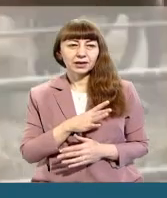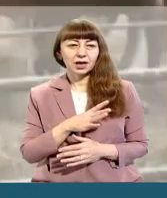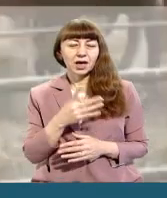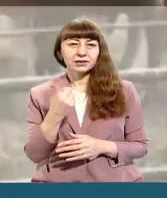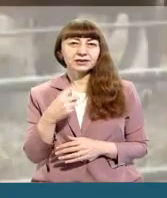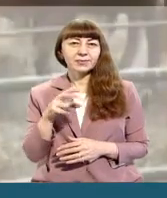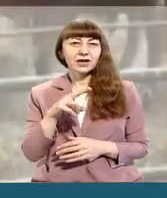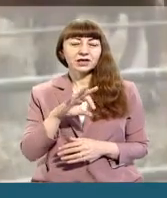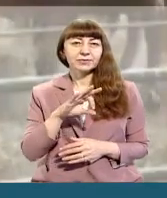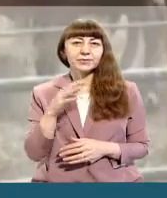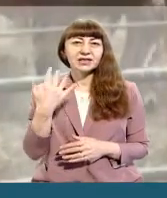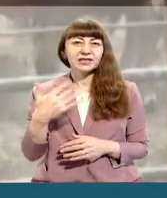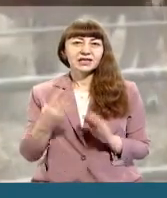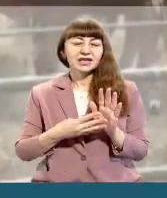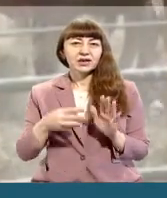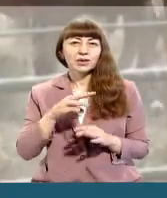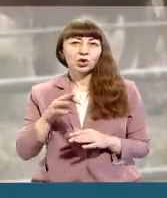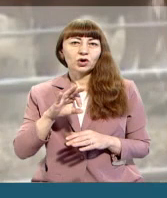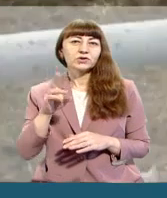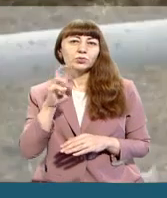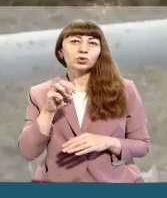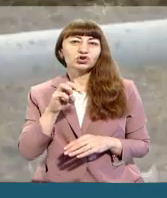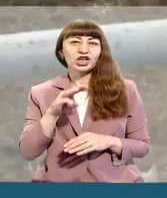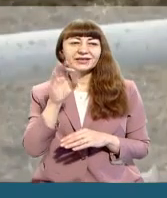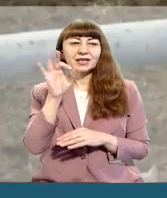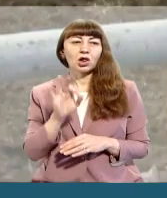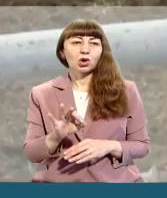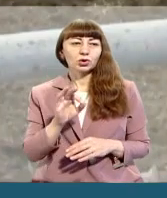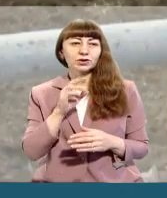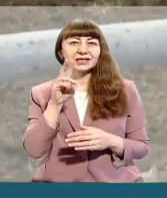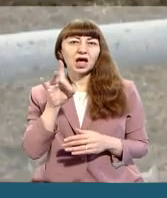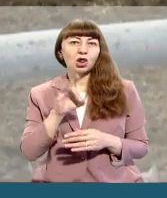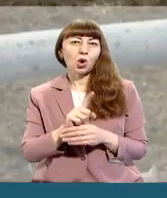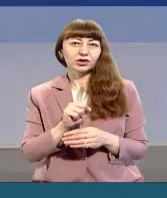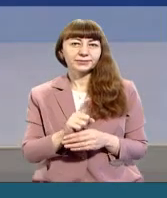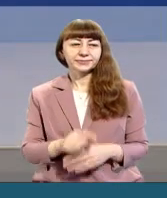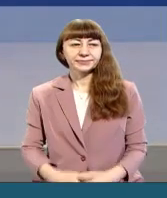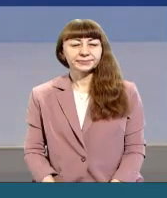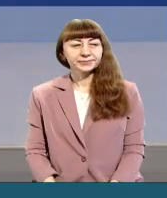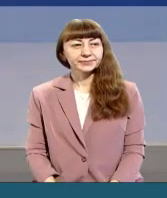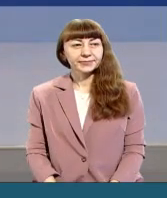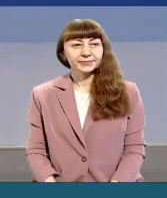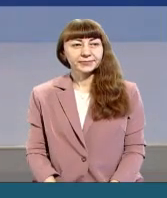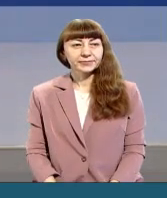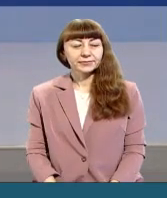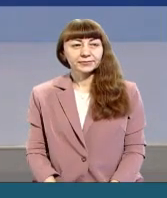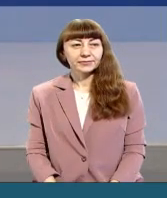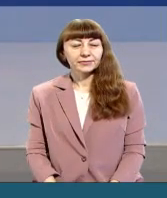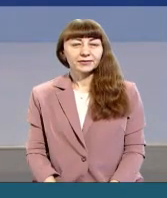теңге қаржы түскен. Мақсатты трансфертінен 241 миллиард теңге құйылыпты. Уборочная